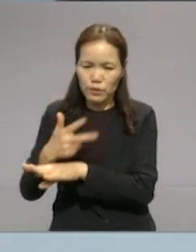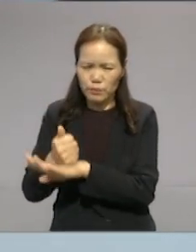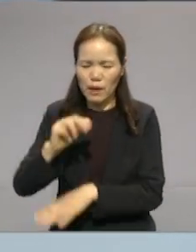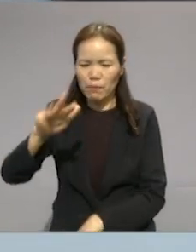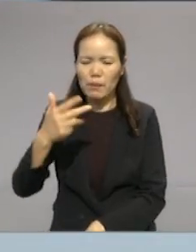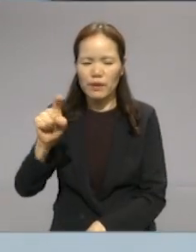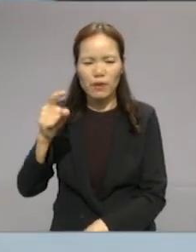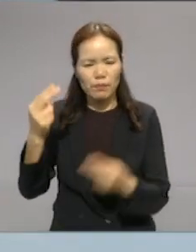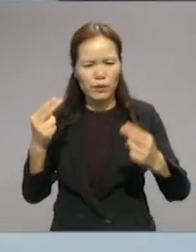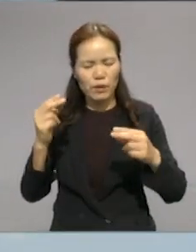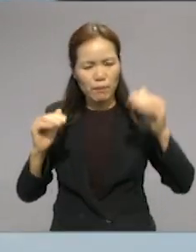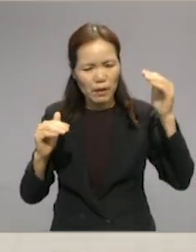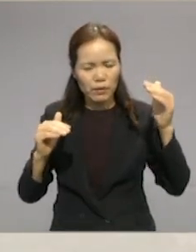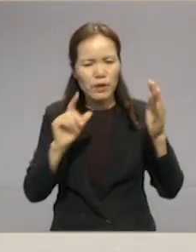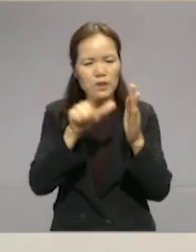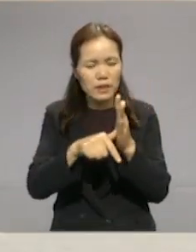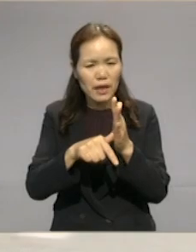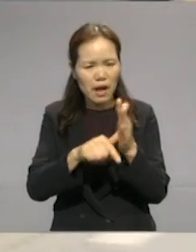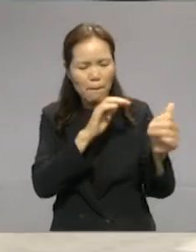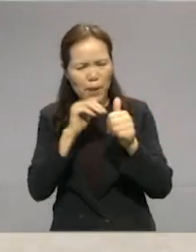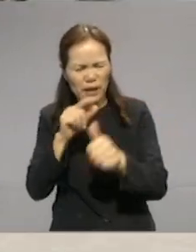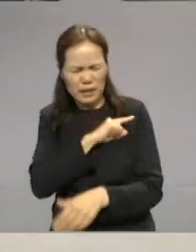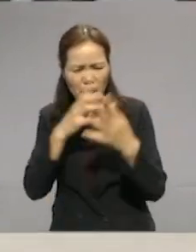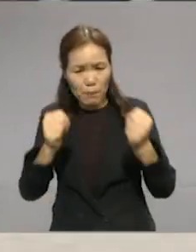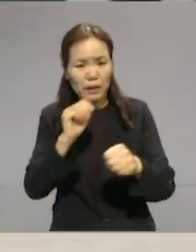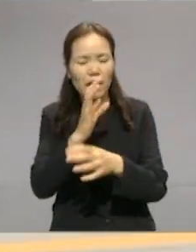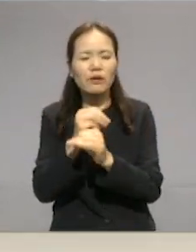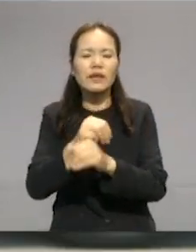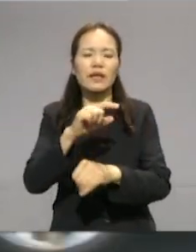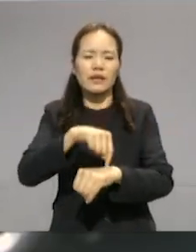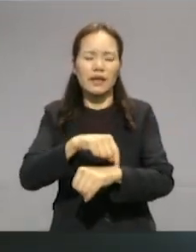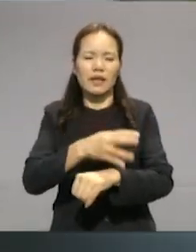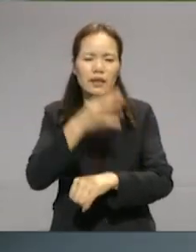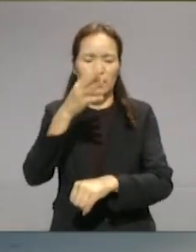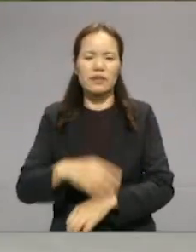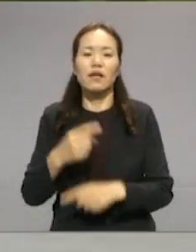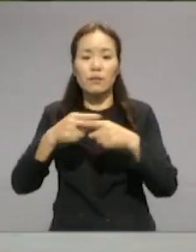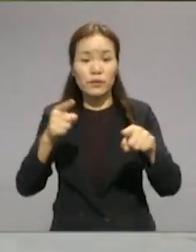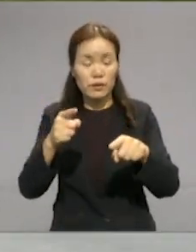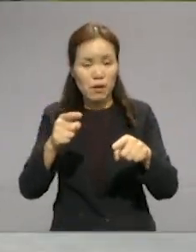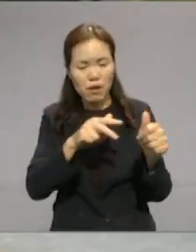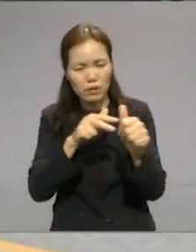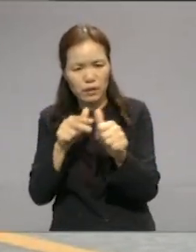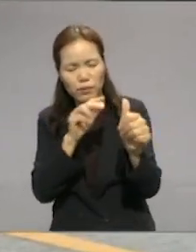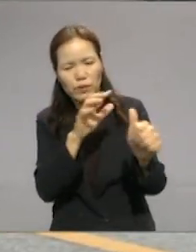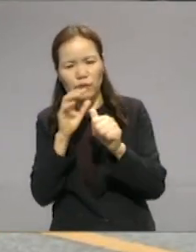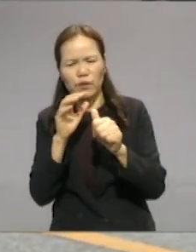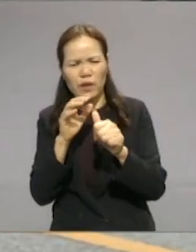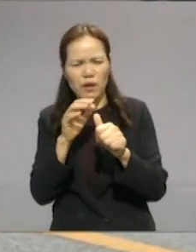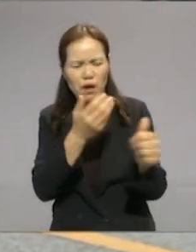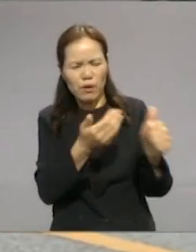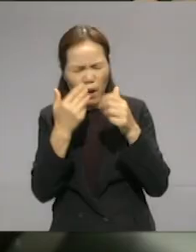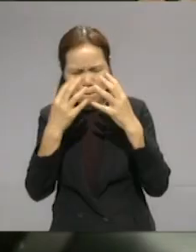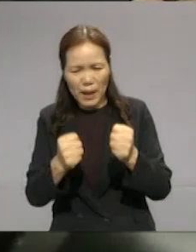많았으며 시간대별 호출 비중은 오후 4시가 가장 높았습니다 경기도는 분석 자료를 바탕으로 호출이 집중되는 요일과